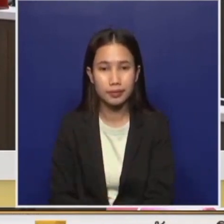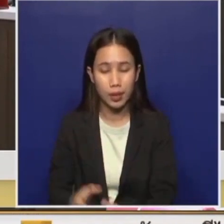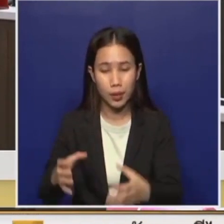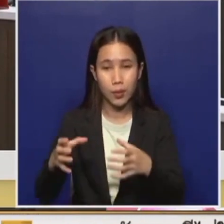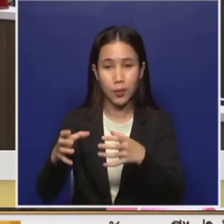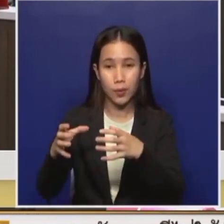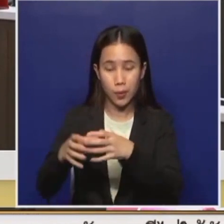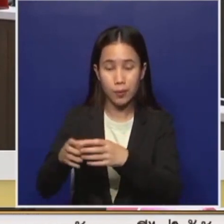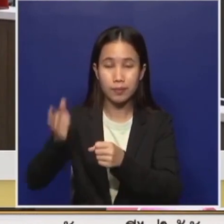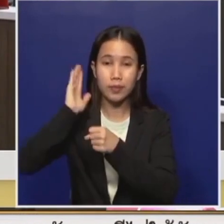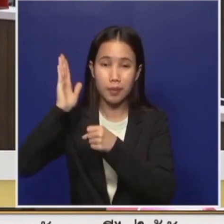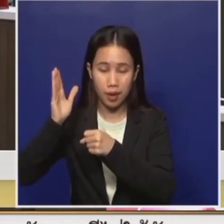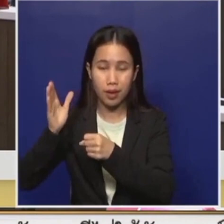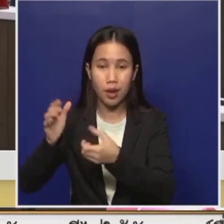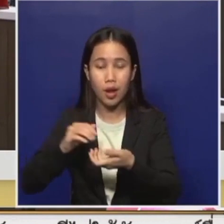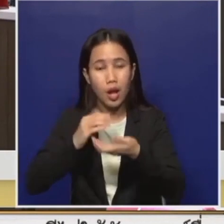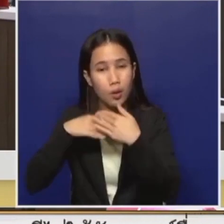า แล้วก็ภัร่วรัฐบาล